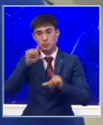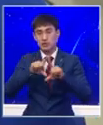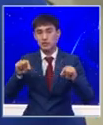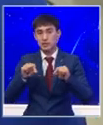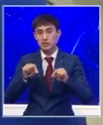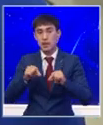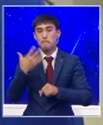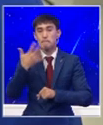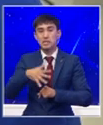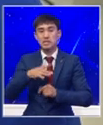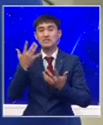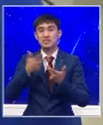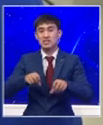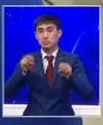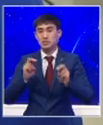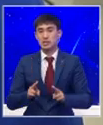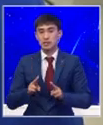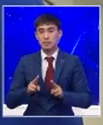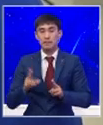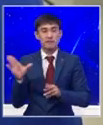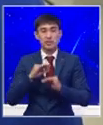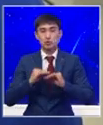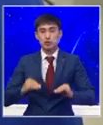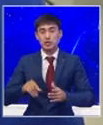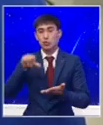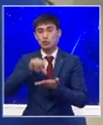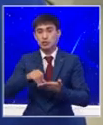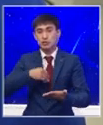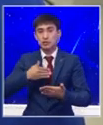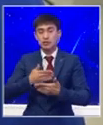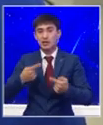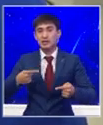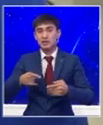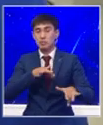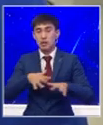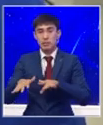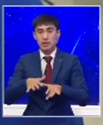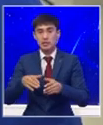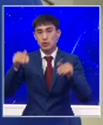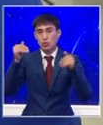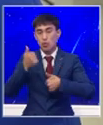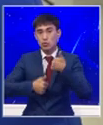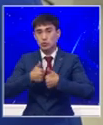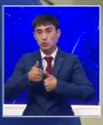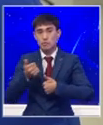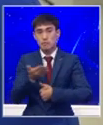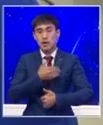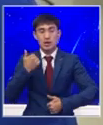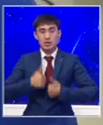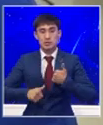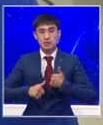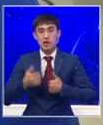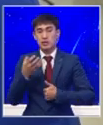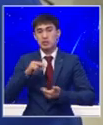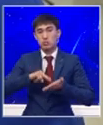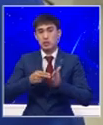заведениях а 50 в Средне специальных все ученики принимают участие в разнообразных мероприятиях и конкурсах мы ими очень гордимся